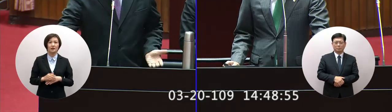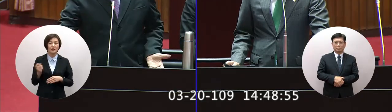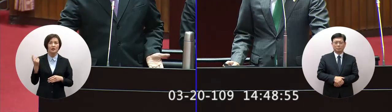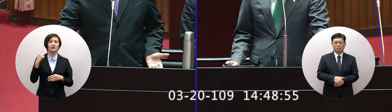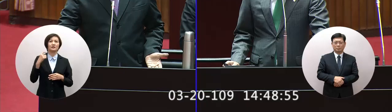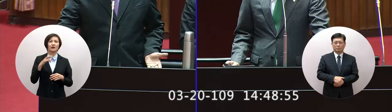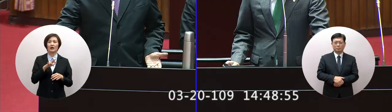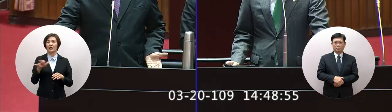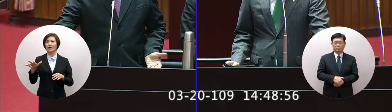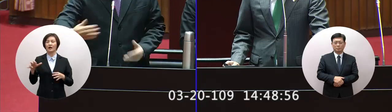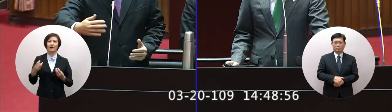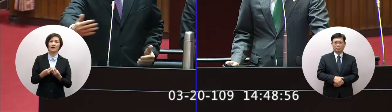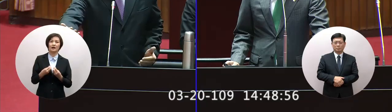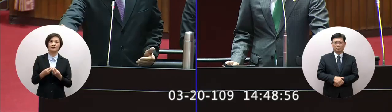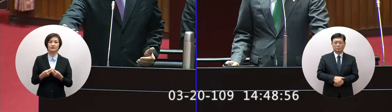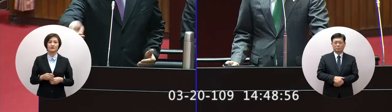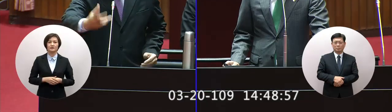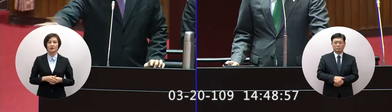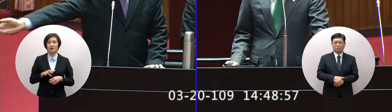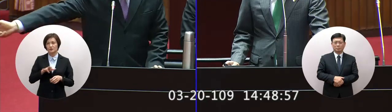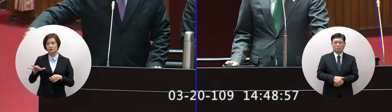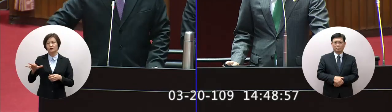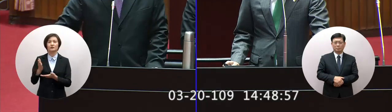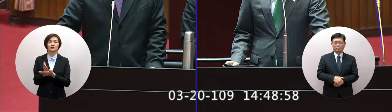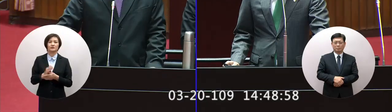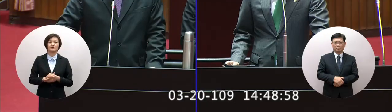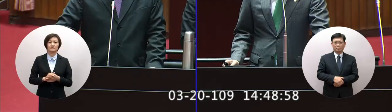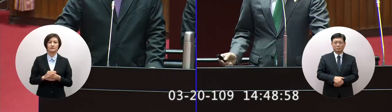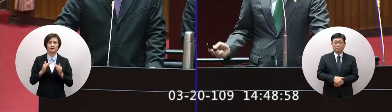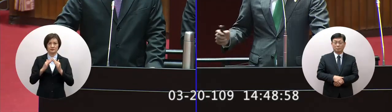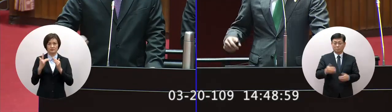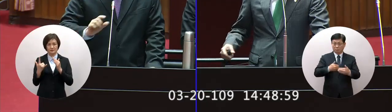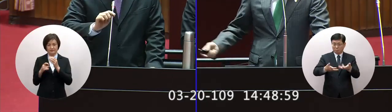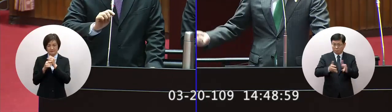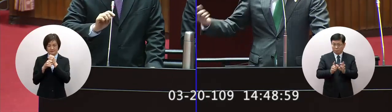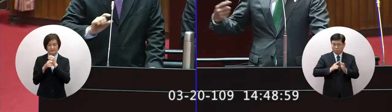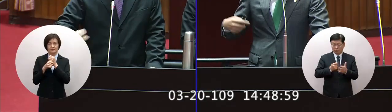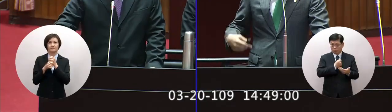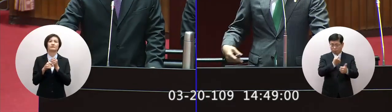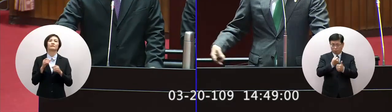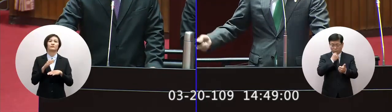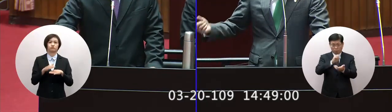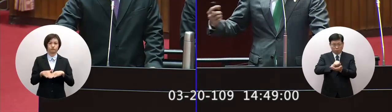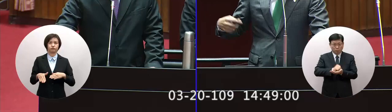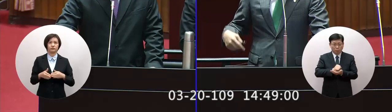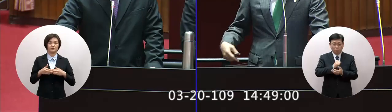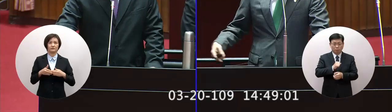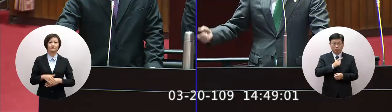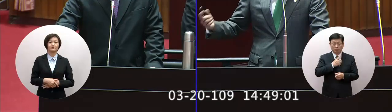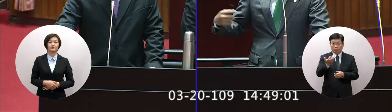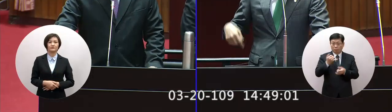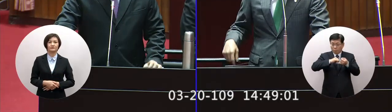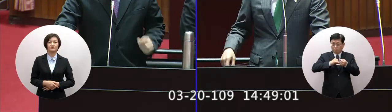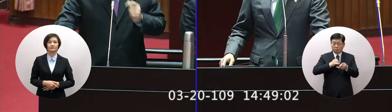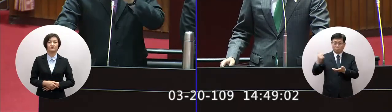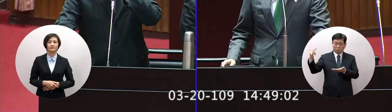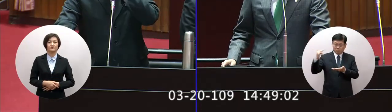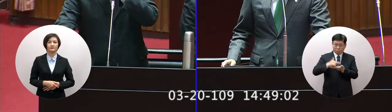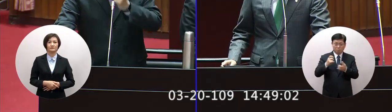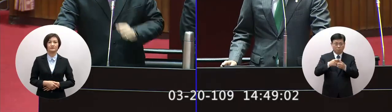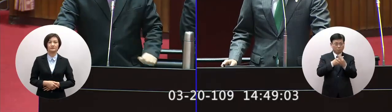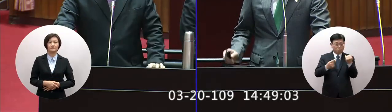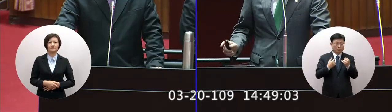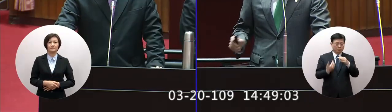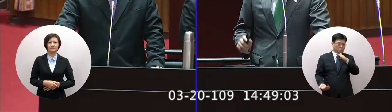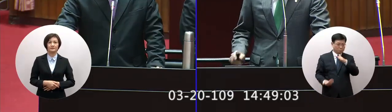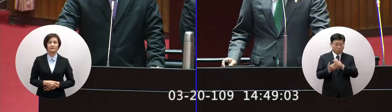上要出去，但是已经进来了，我们不能让他出去，所以还是检疫了。 所以交通部所掌握的资讯，这些所预买这个机票或者预定要回来的人数，